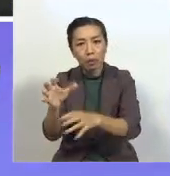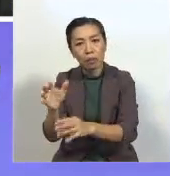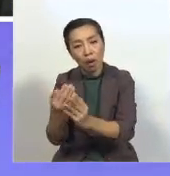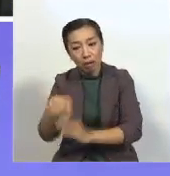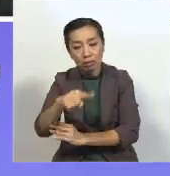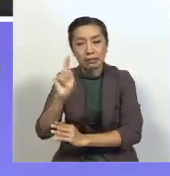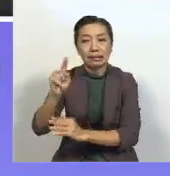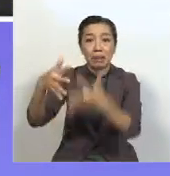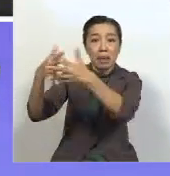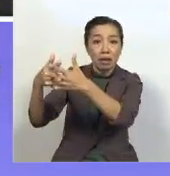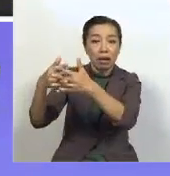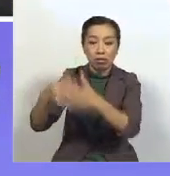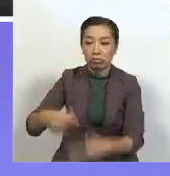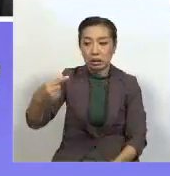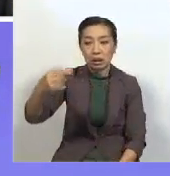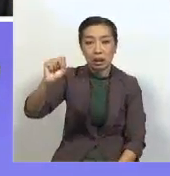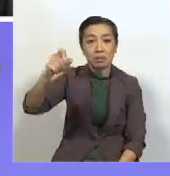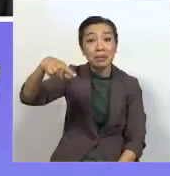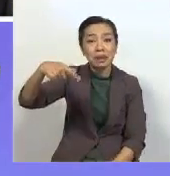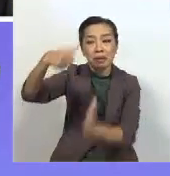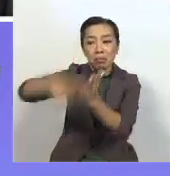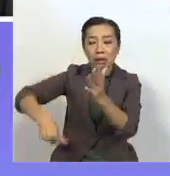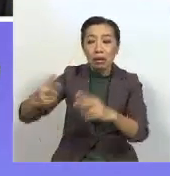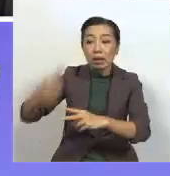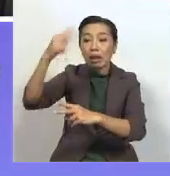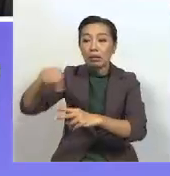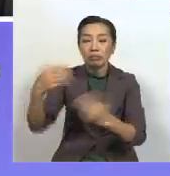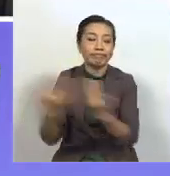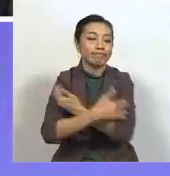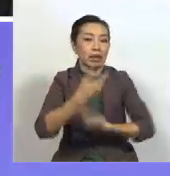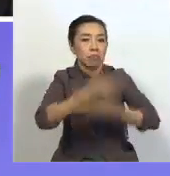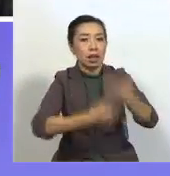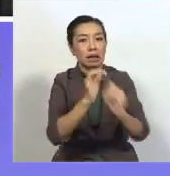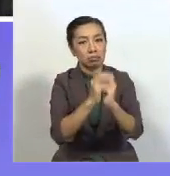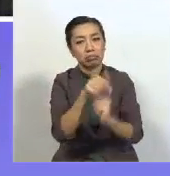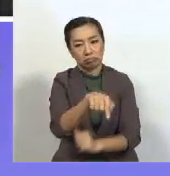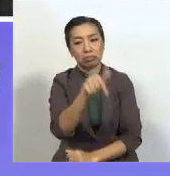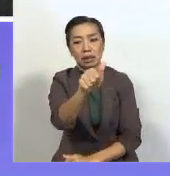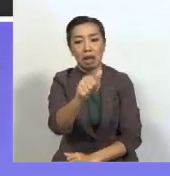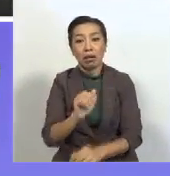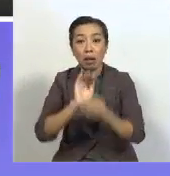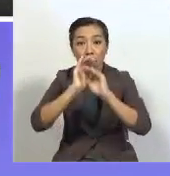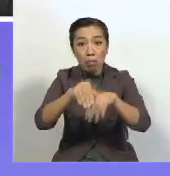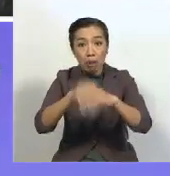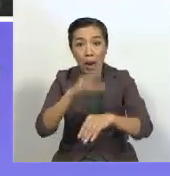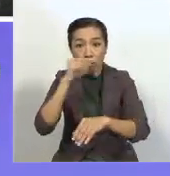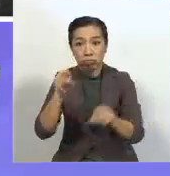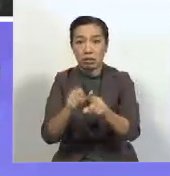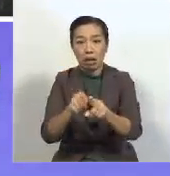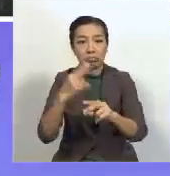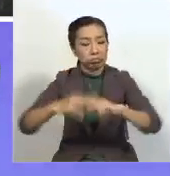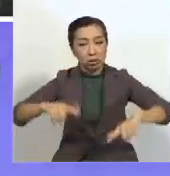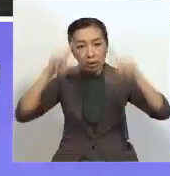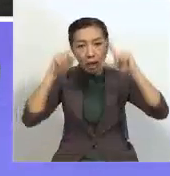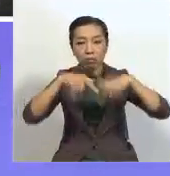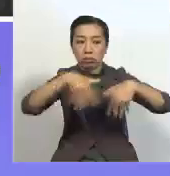ราถูกตัด GSP ที่สหรัฐแต่ว่าที่นี่ก็จะเป็นตลาดทดแทนให้กับเราได้นะครับรวมทั้งมะพร้าวน้ำหอมนี่เป็นสินค้าดาวรุ่ง